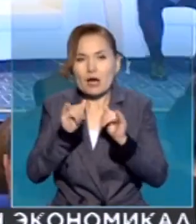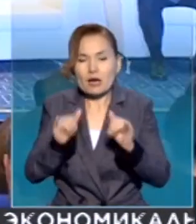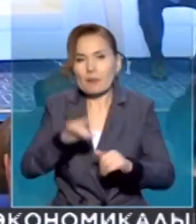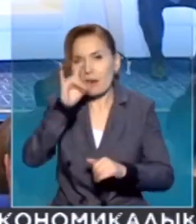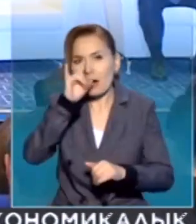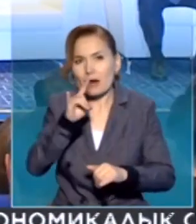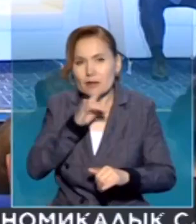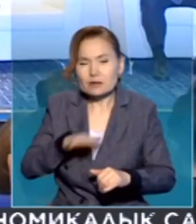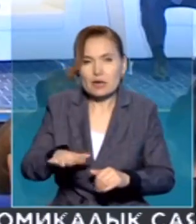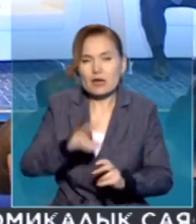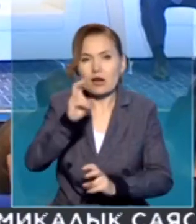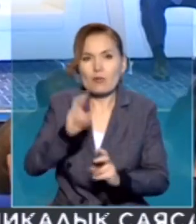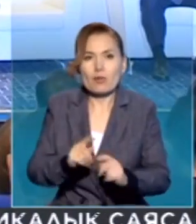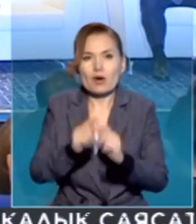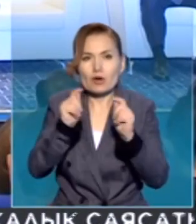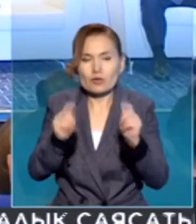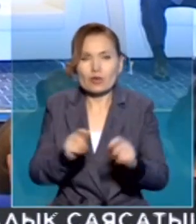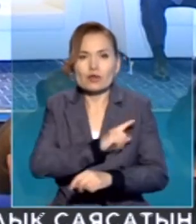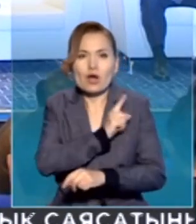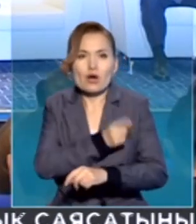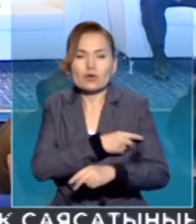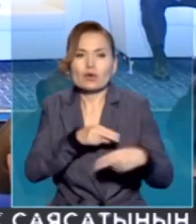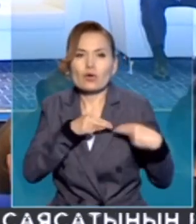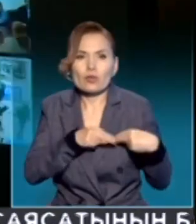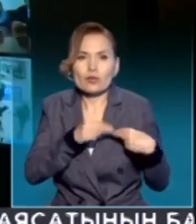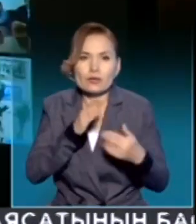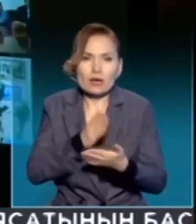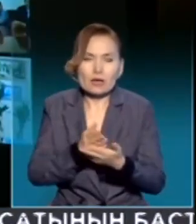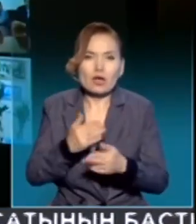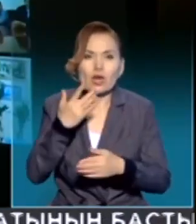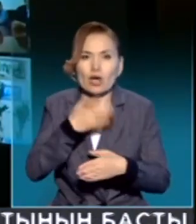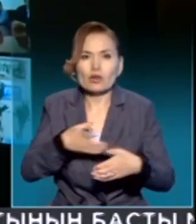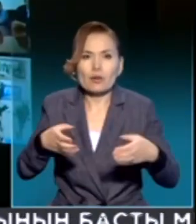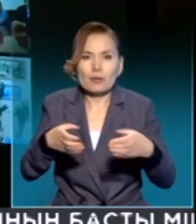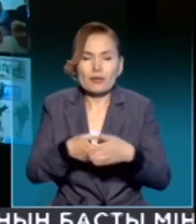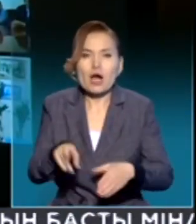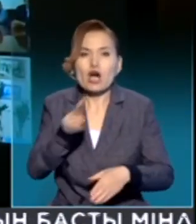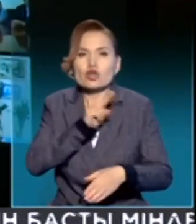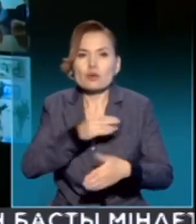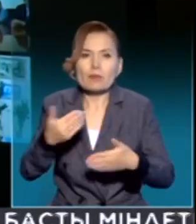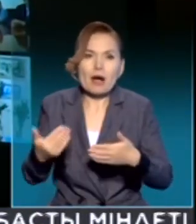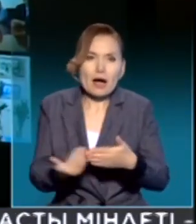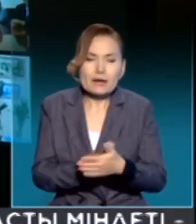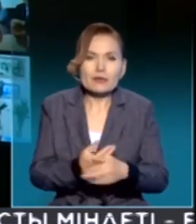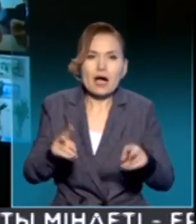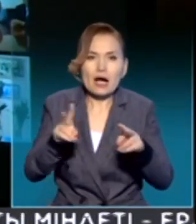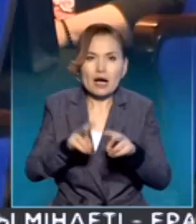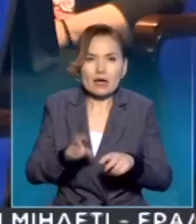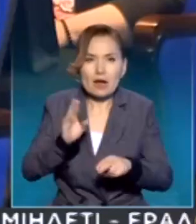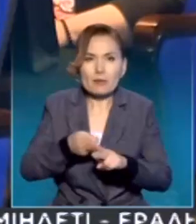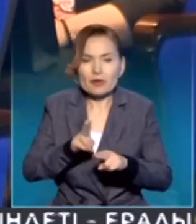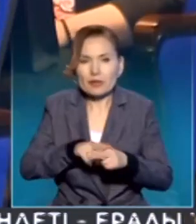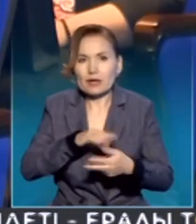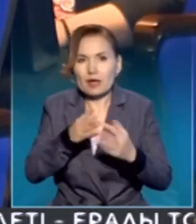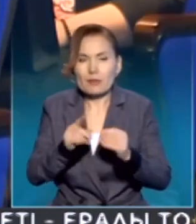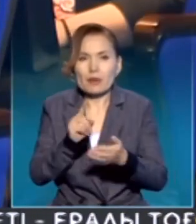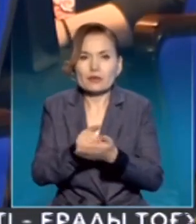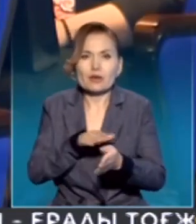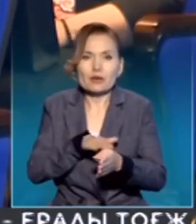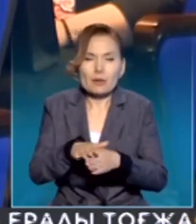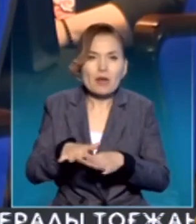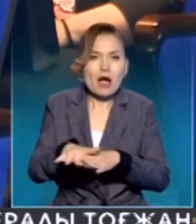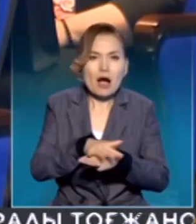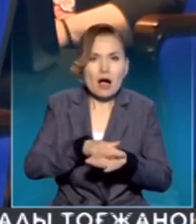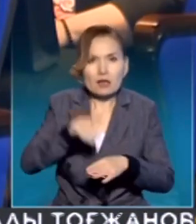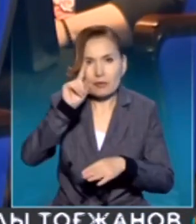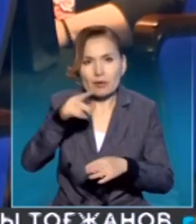елде шоғырландыруға күш салынып жатқанын айтты. Осы ретте ұлттық компаниялардың жұмысы қайта қаралады. Міне осы міндеттерді жұртшылық білуі